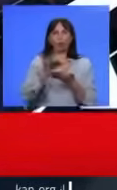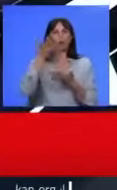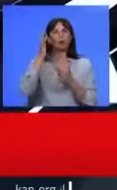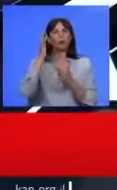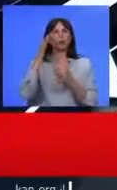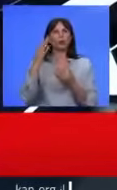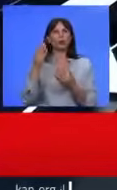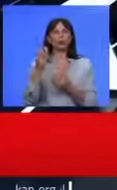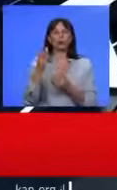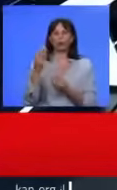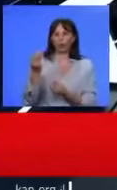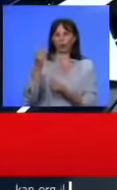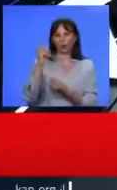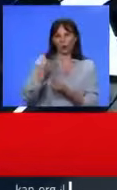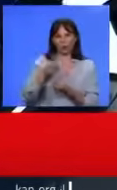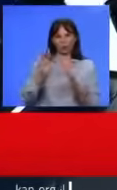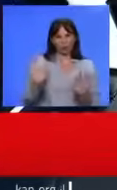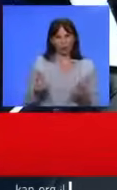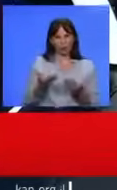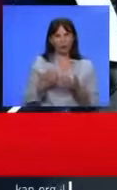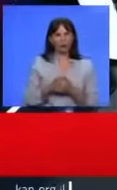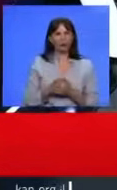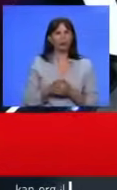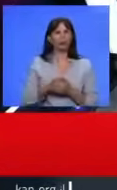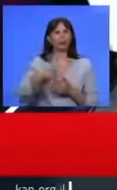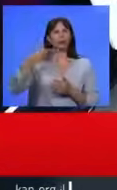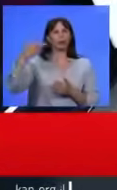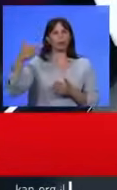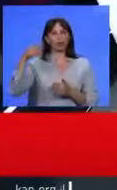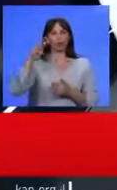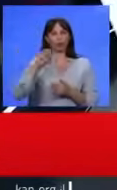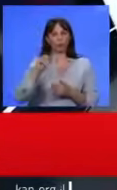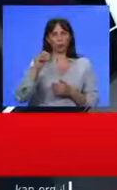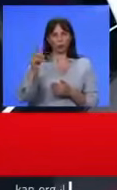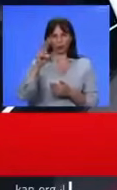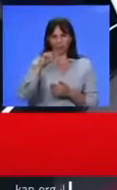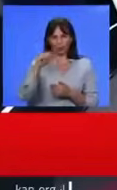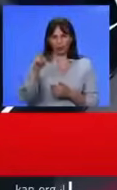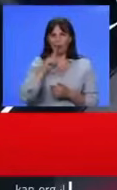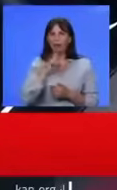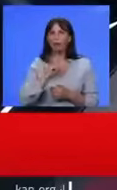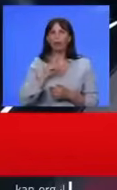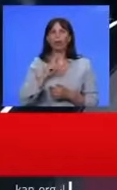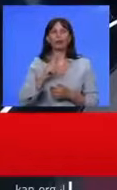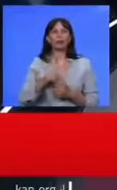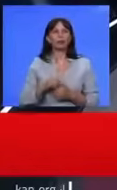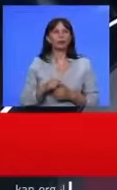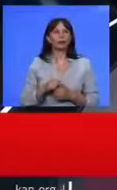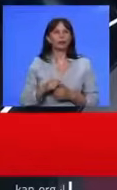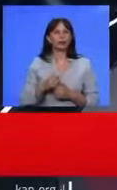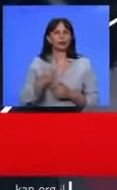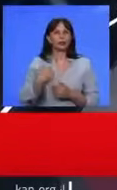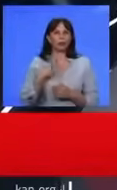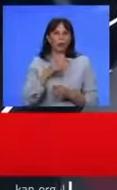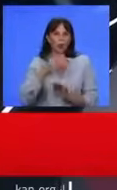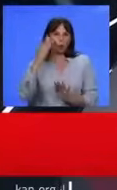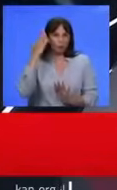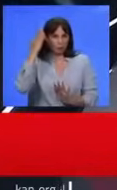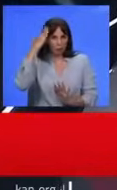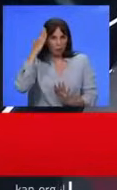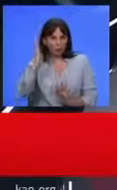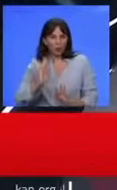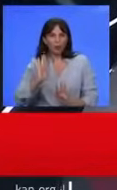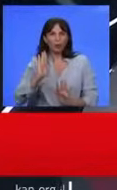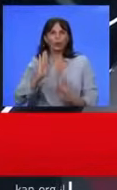לא, אנחנו חייבים להזדרז. גרישה ומורנו, שדיברת לא מעט, אז ניתן לך מעט זמן. אני פחות בקיא בעניינים האלה, אני כן יודע לומר דבר